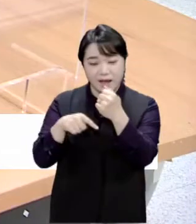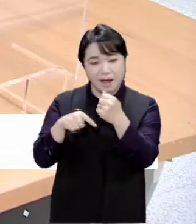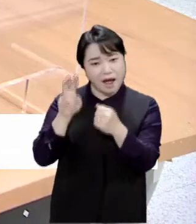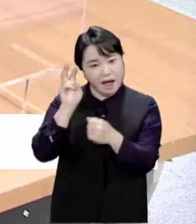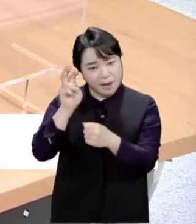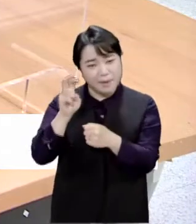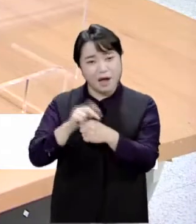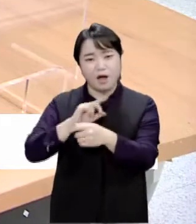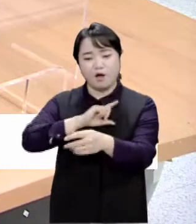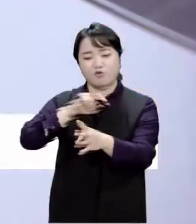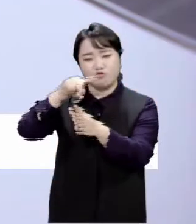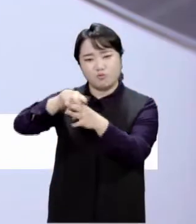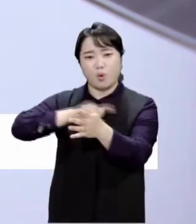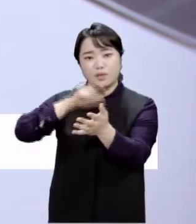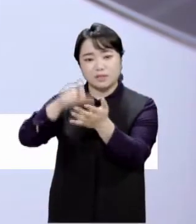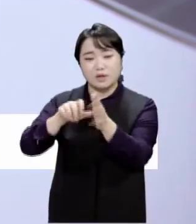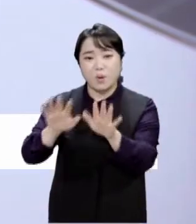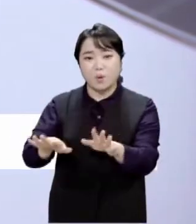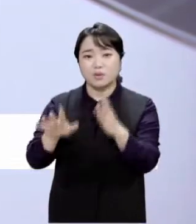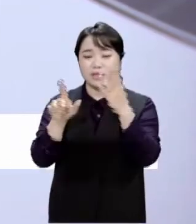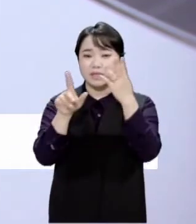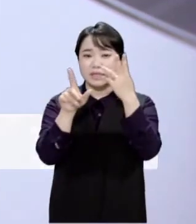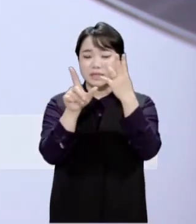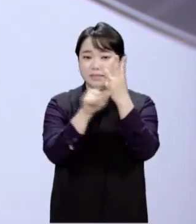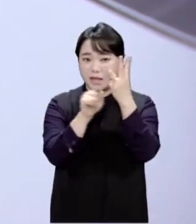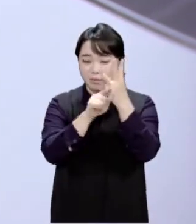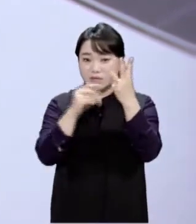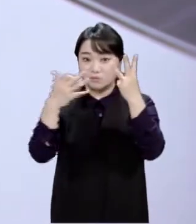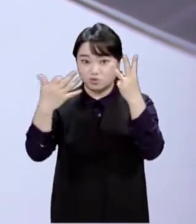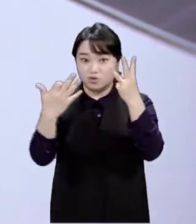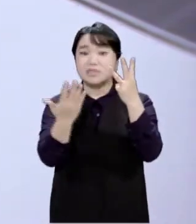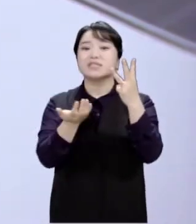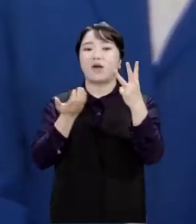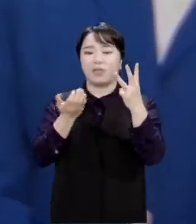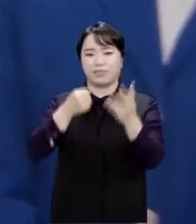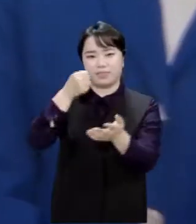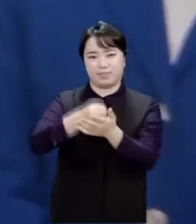본 후보 등록 마지막 날인 오는 19일에는 이루어질 전망입니다.